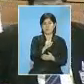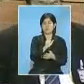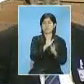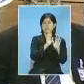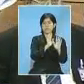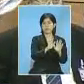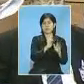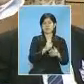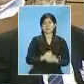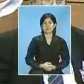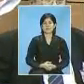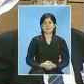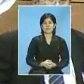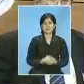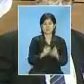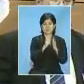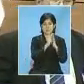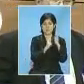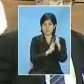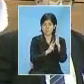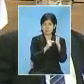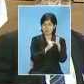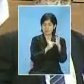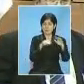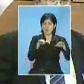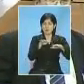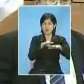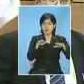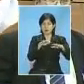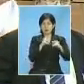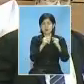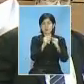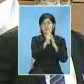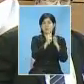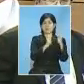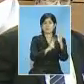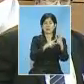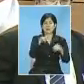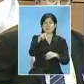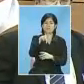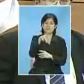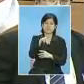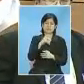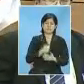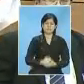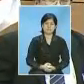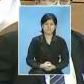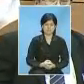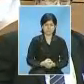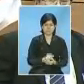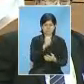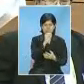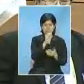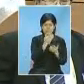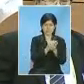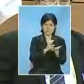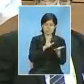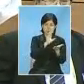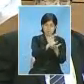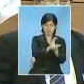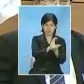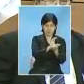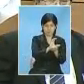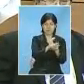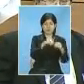ครับคือเป็นกฎหมายคล้ายๆคล้ายกับเป็นกฎหมายพิเศษซึ่งบอกว่าเอาเงินไปวางแล้วลงมือ